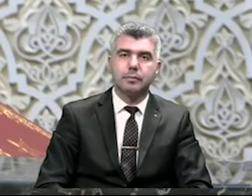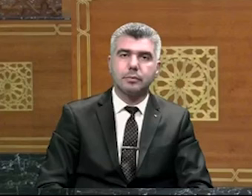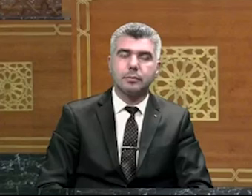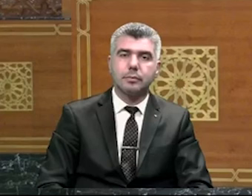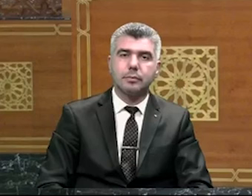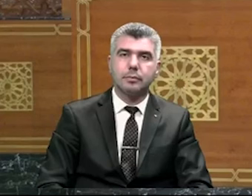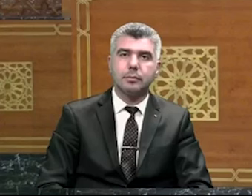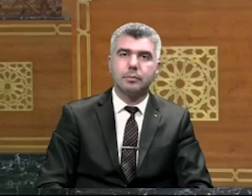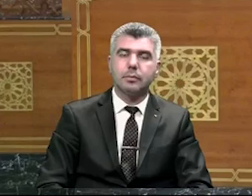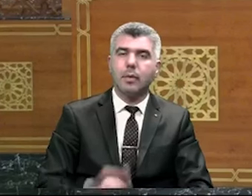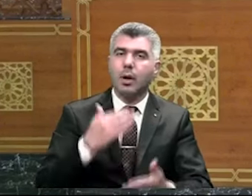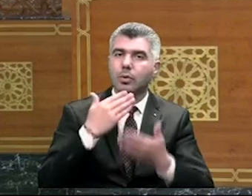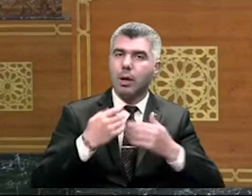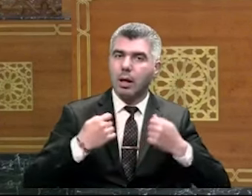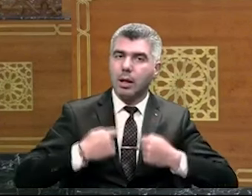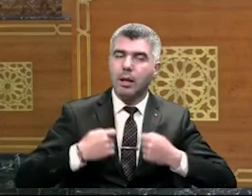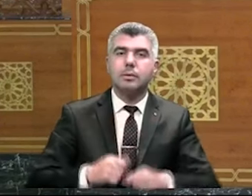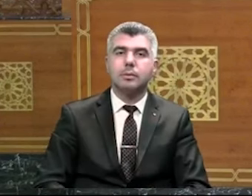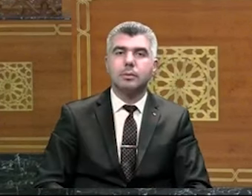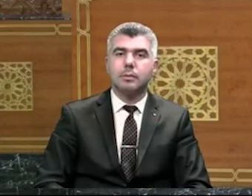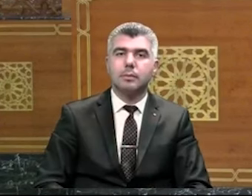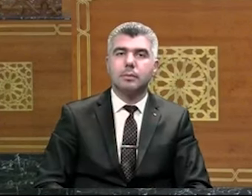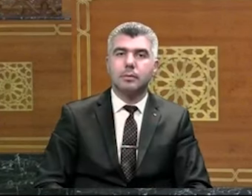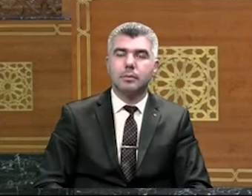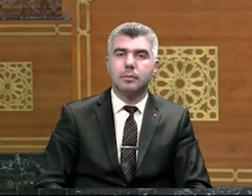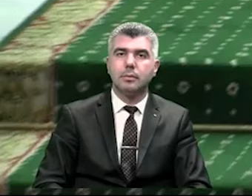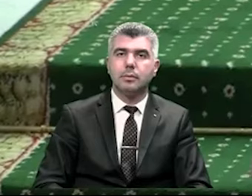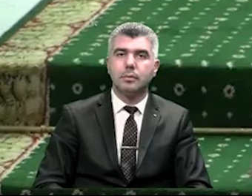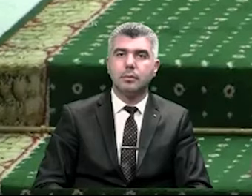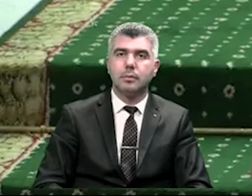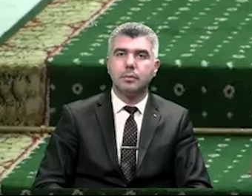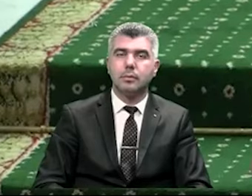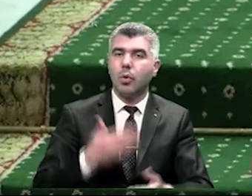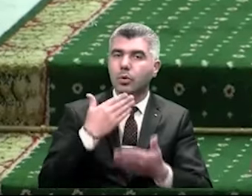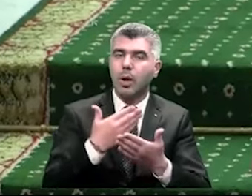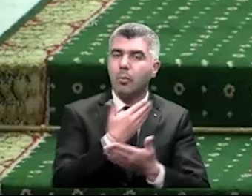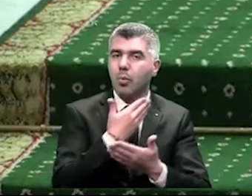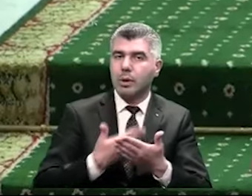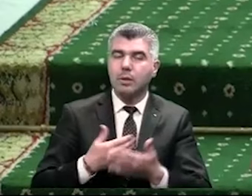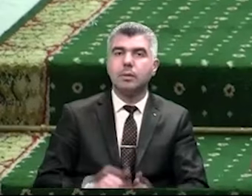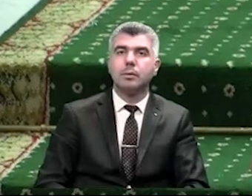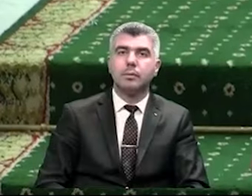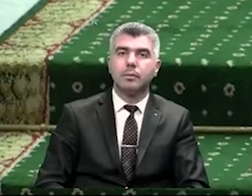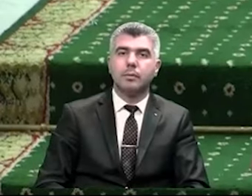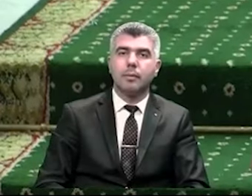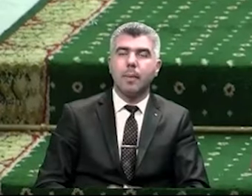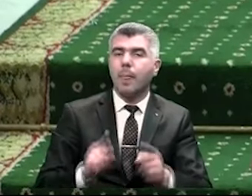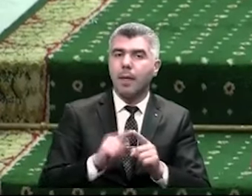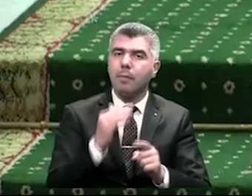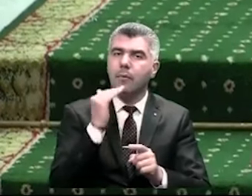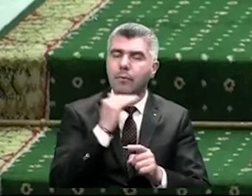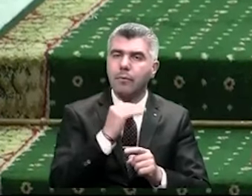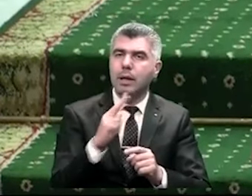تفضلوا السيد الرئيس شكرا السيد المستشار محترم انا فقط بسرعه